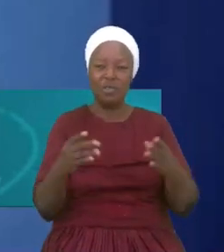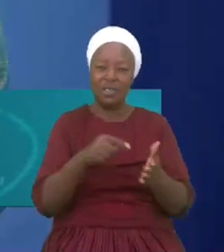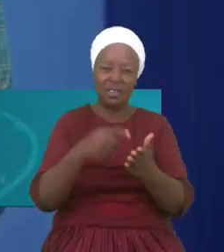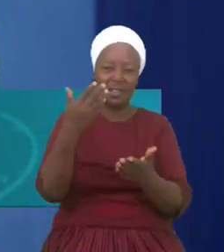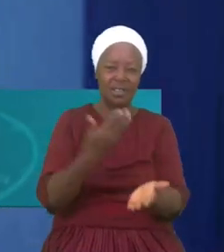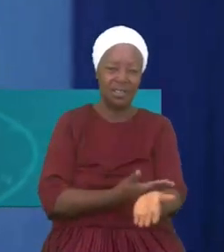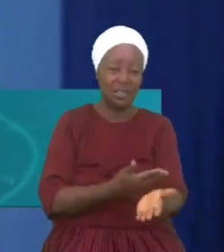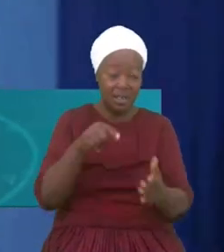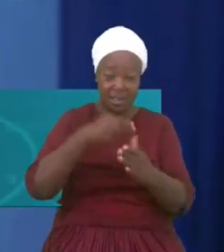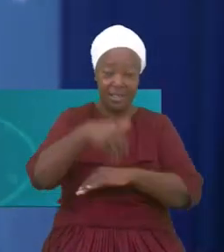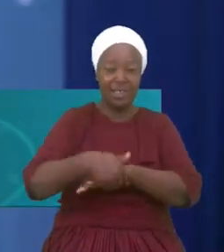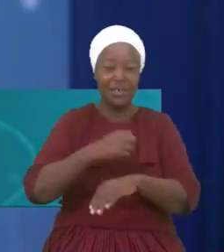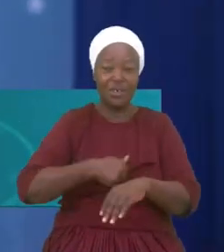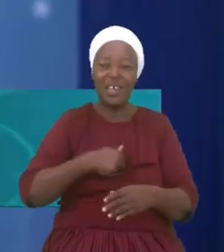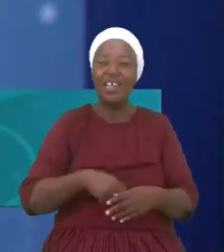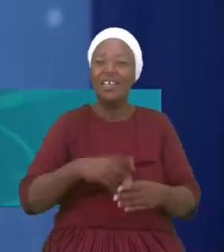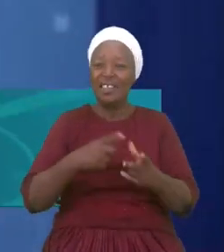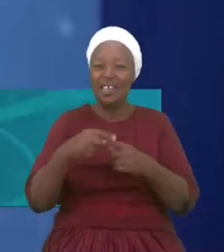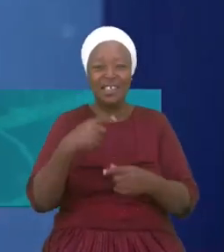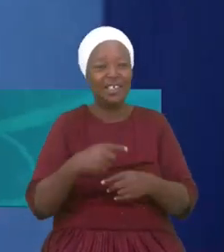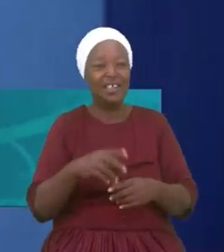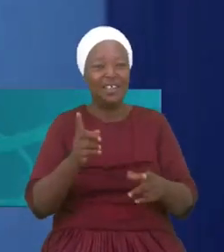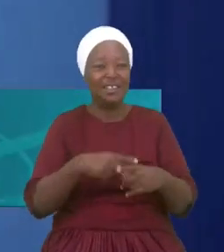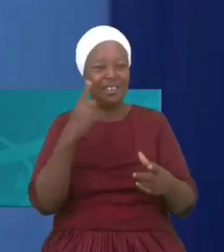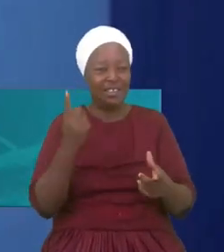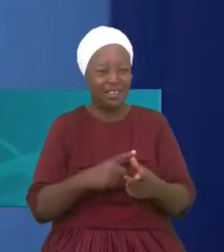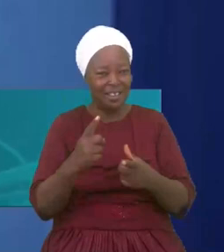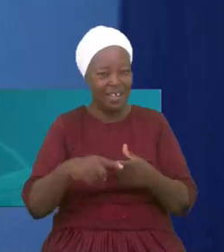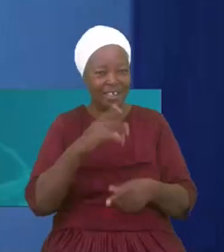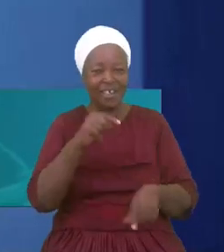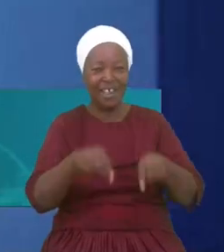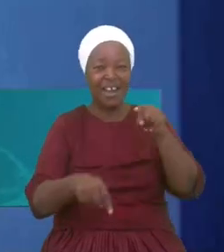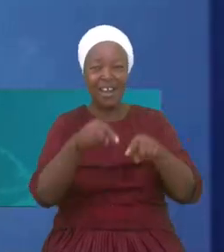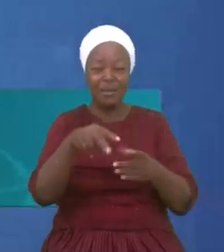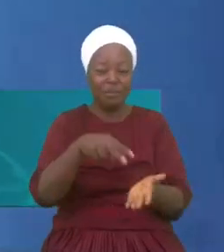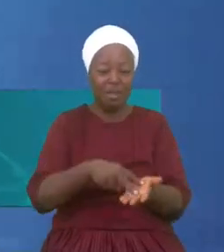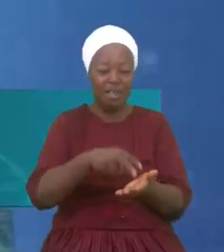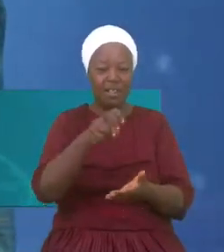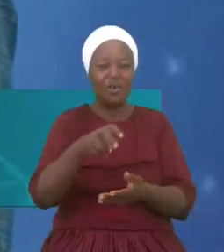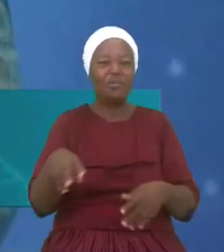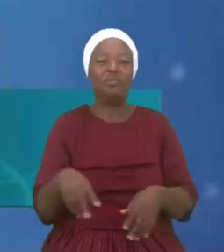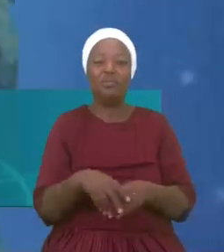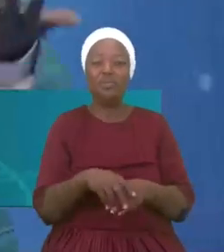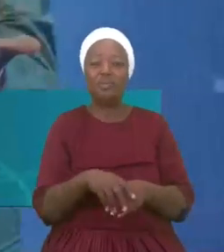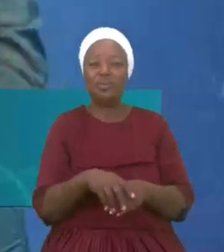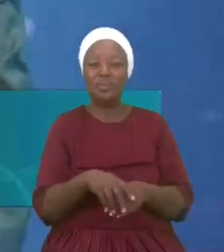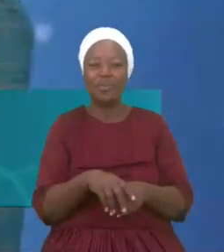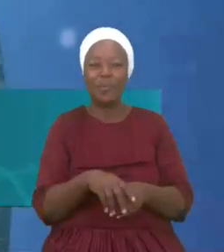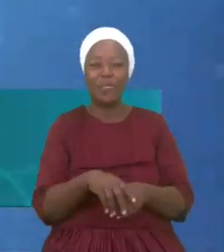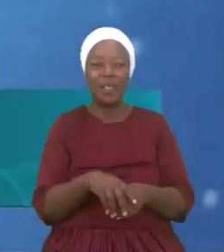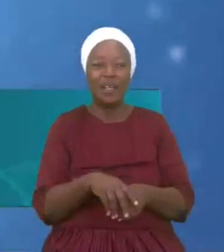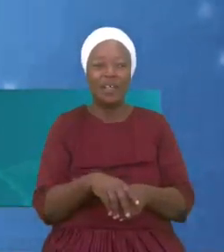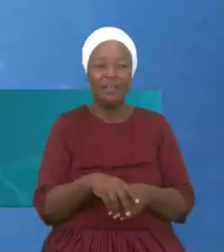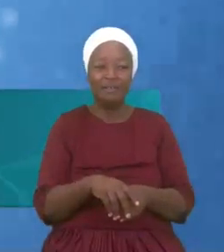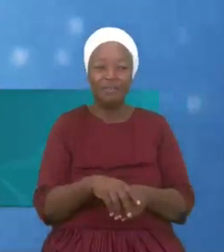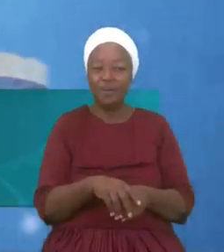les Landes muettes par le rond et le vert c'est 6 dit alors le boite